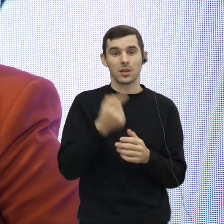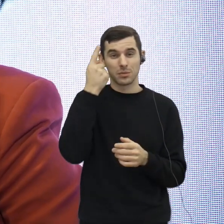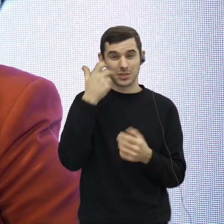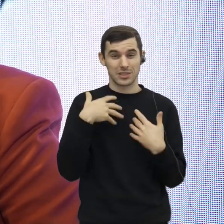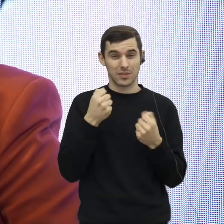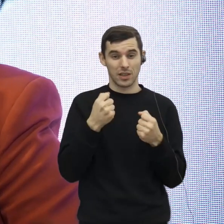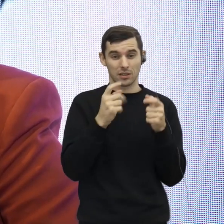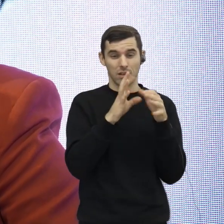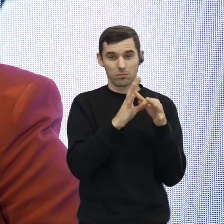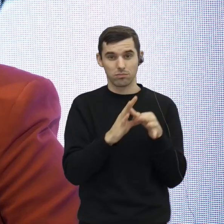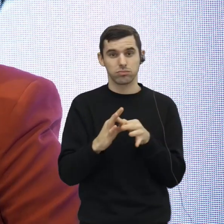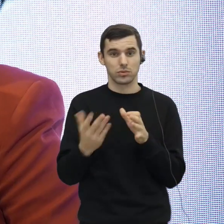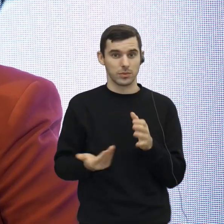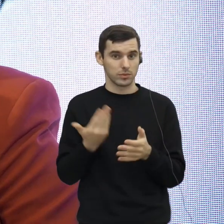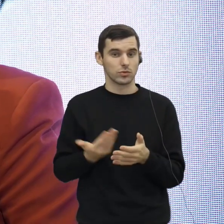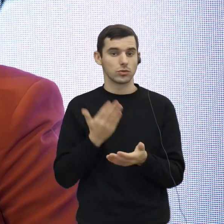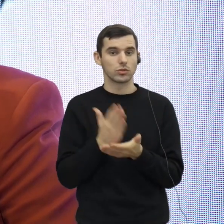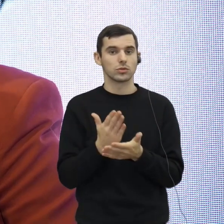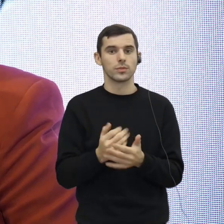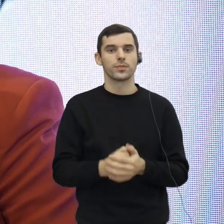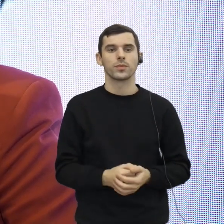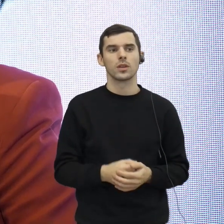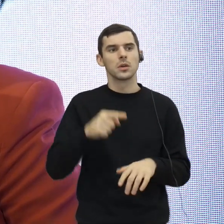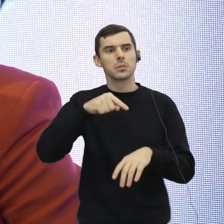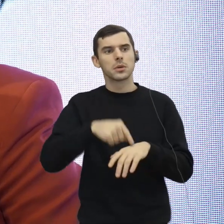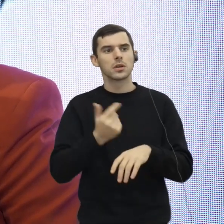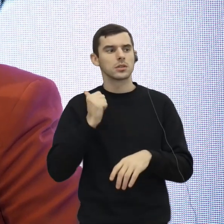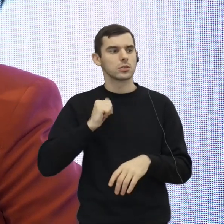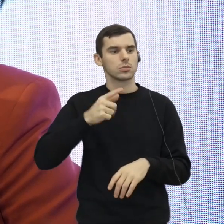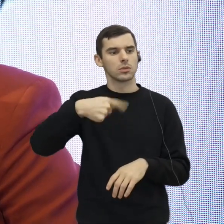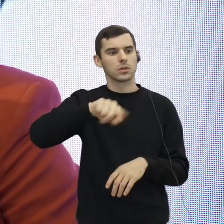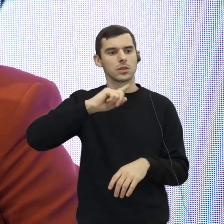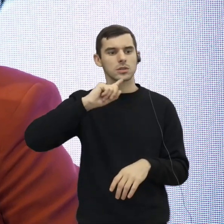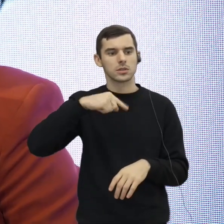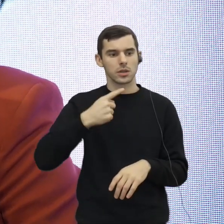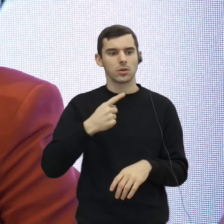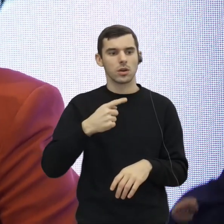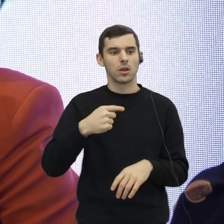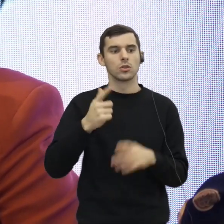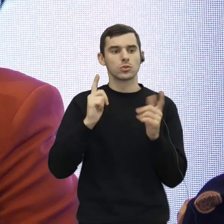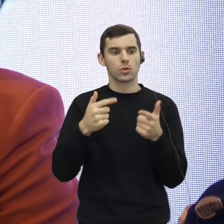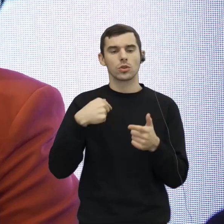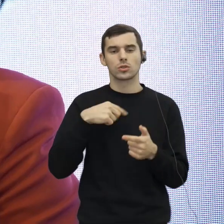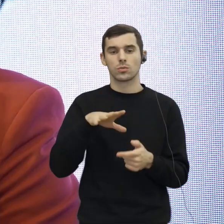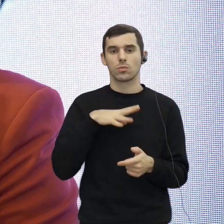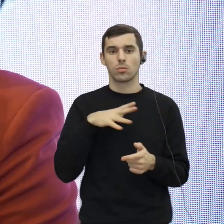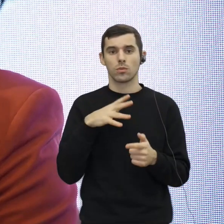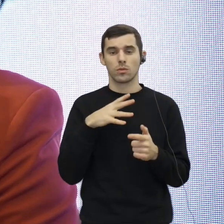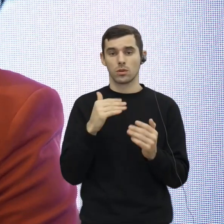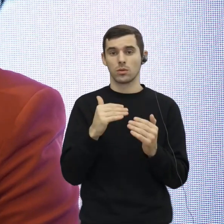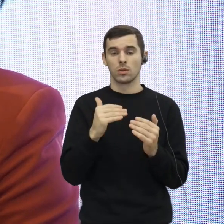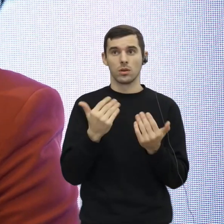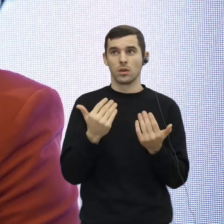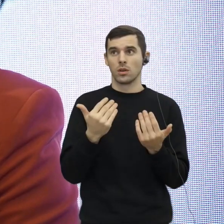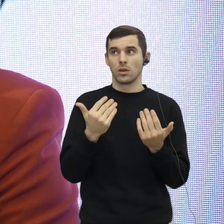apžvalga parodė, kai kurie žmonės ir sakė, kad aš jau kartais buvau tokiam lygyje, kad